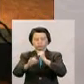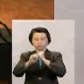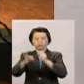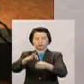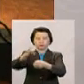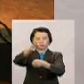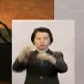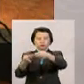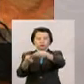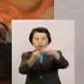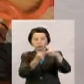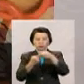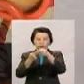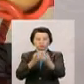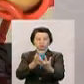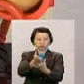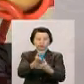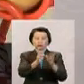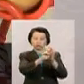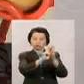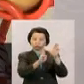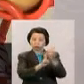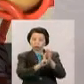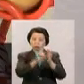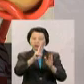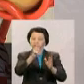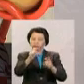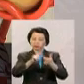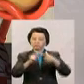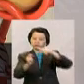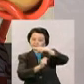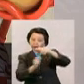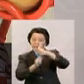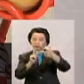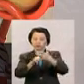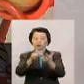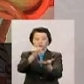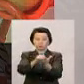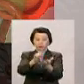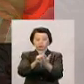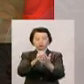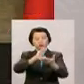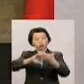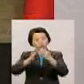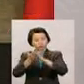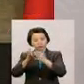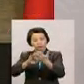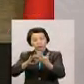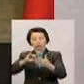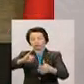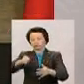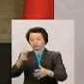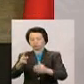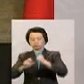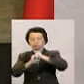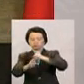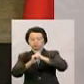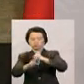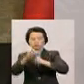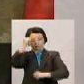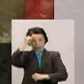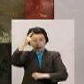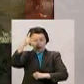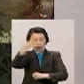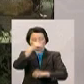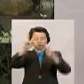semangat perpaduan adalah melalui rukun tetangga, tabika perpaduan, mediator komuniti dan jawatan kuasa mempromosikan persefahaman